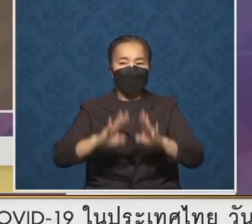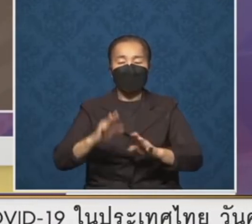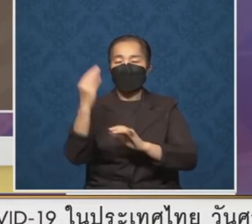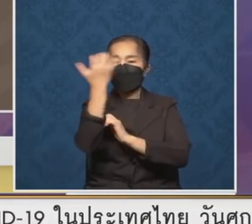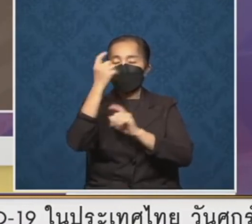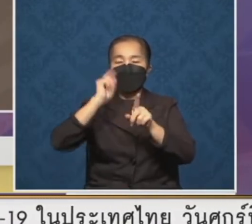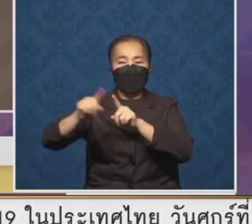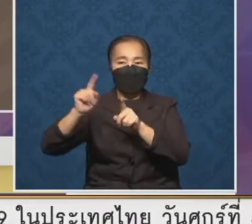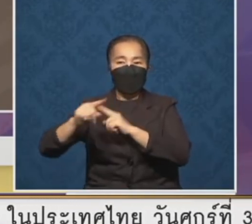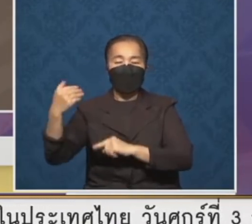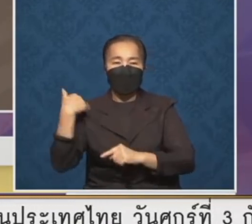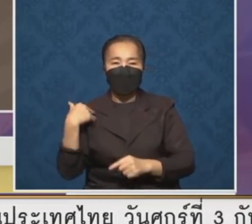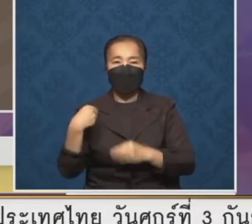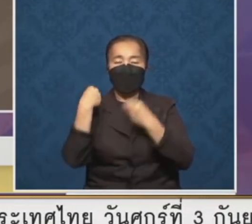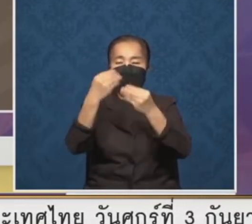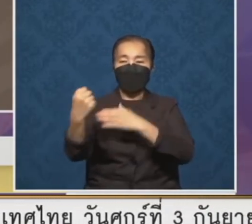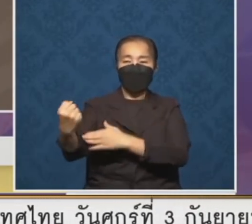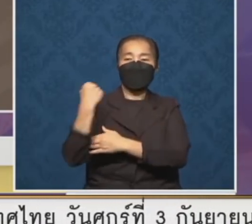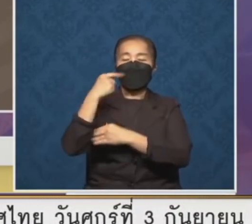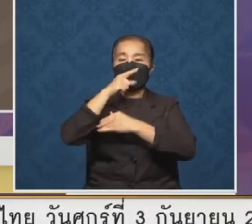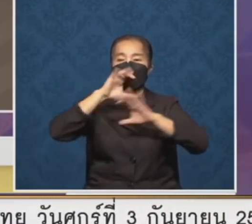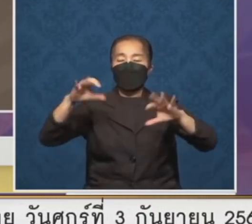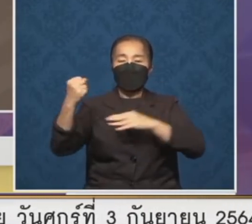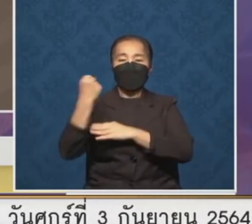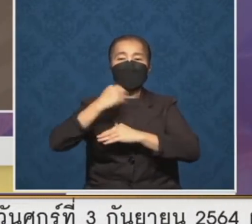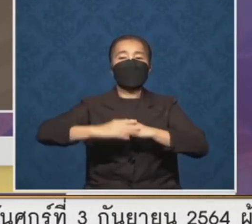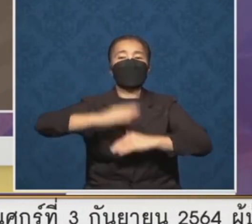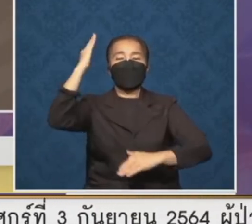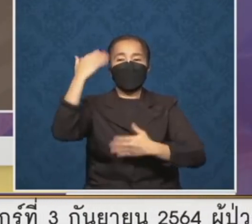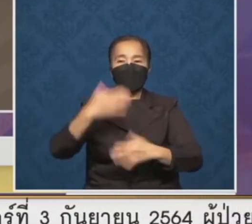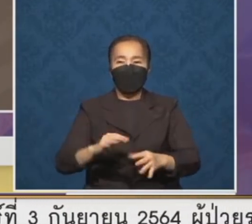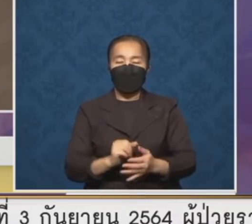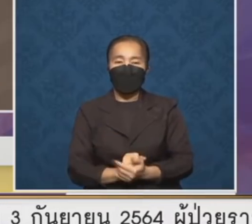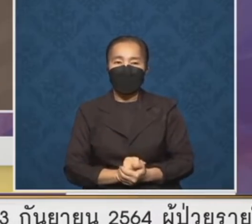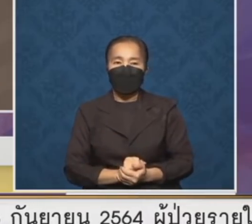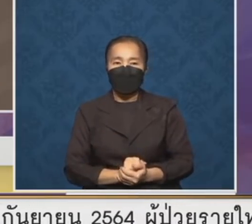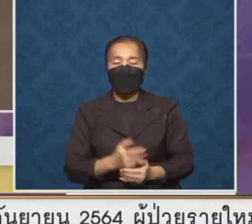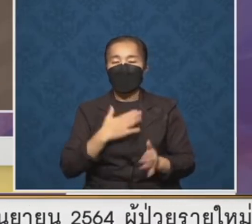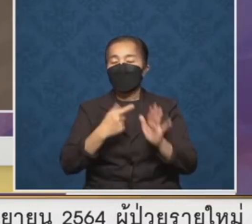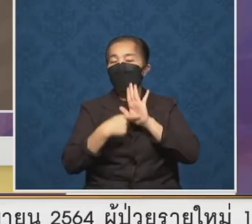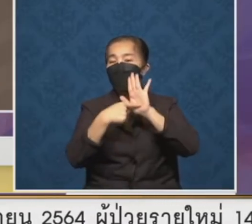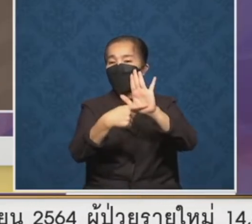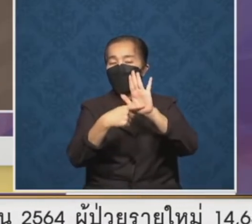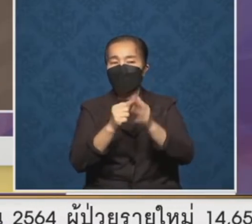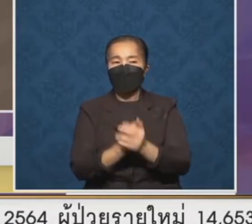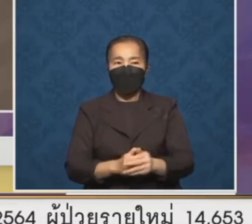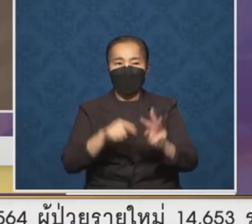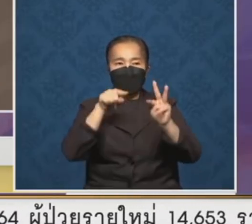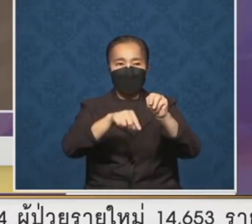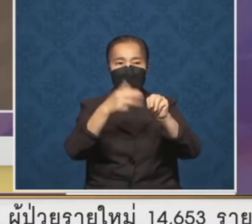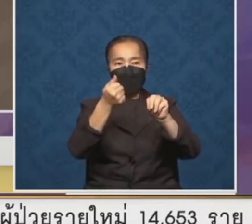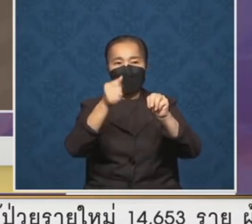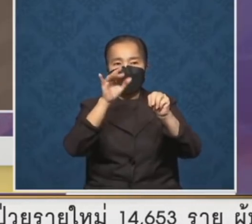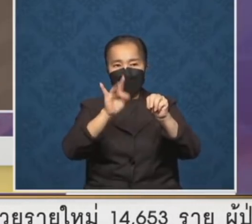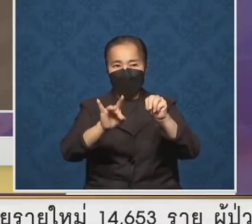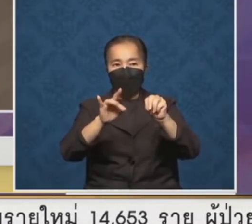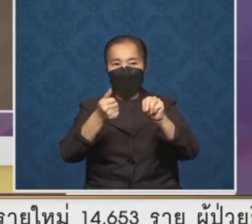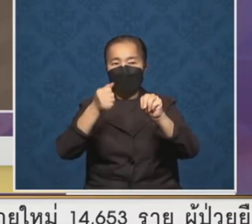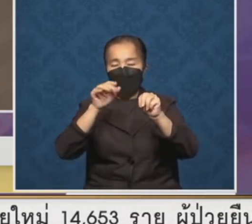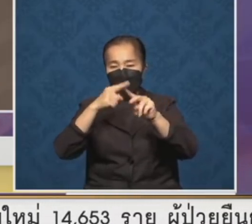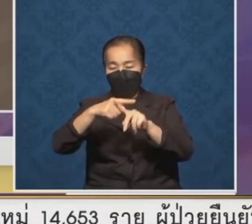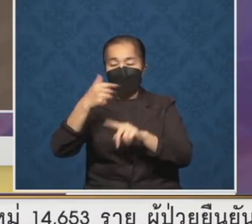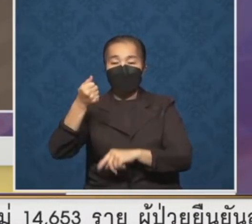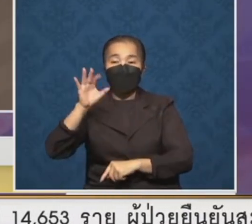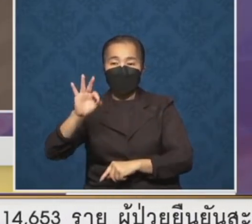ไปและให้อำนาจรัฐจนเกินขอบเขตอยู่แล้วผมยกตัวอย่างในมาตรา18บท19ครับมีการแบ่งประเภท